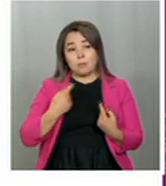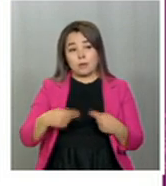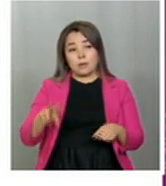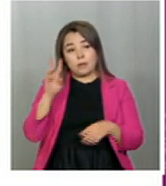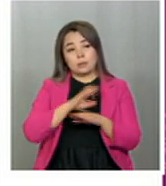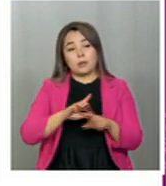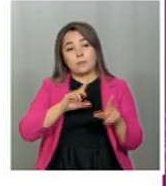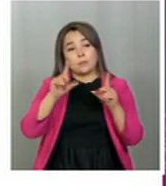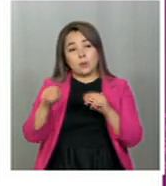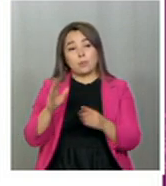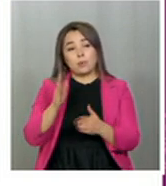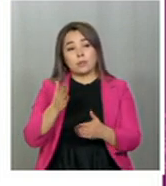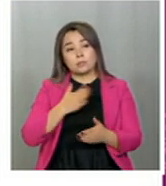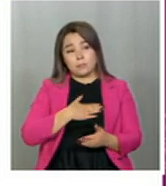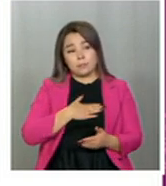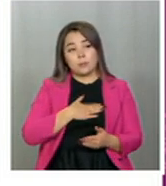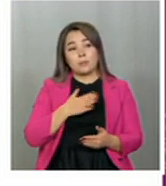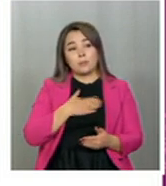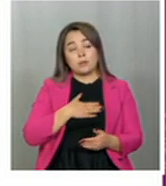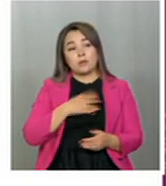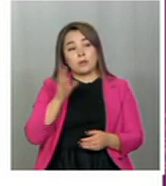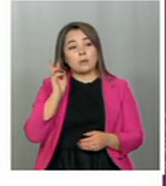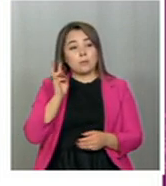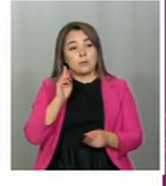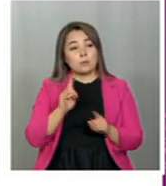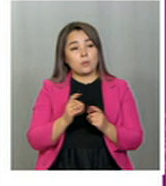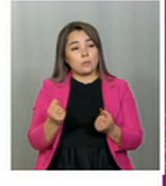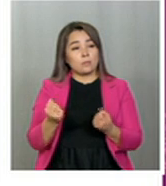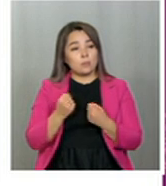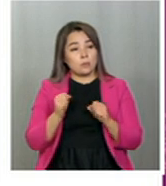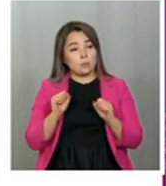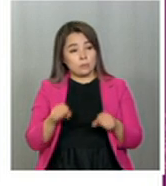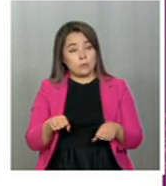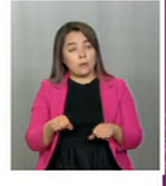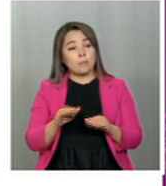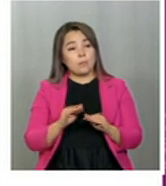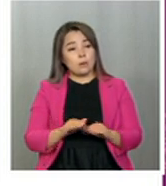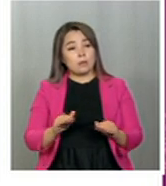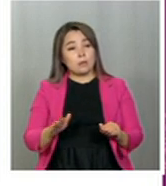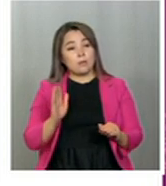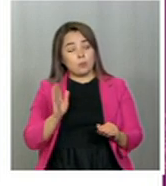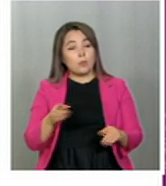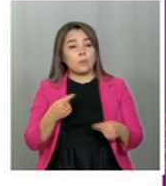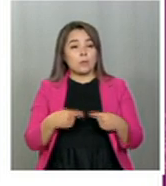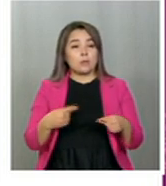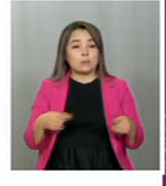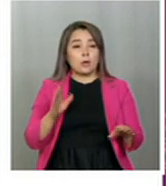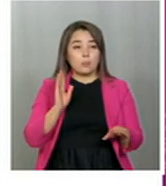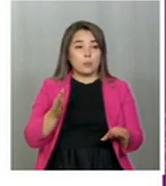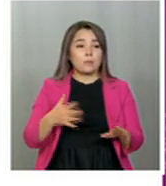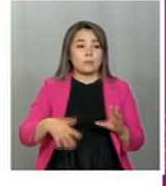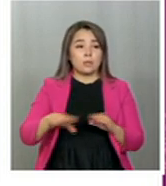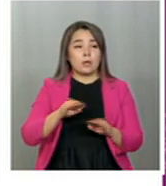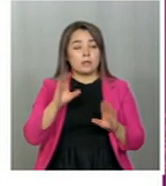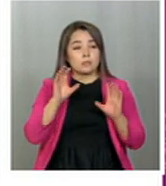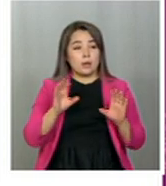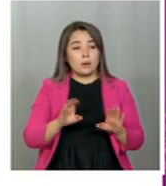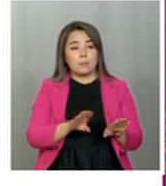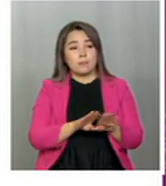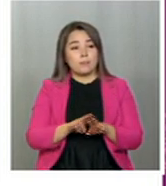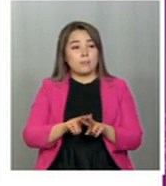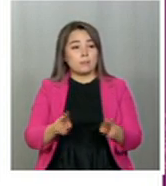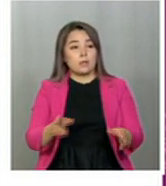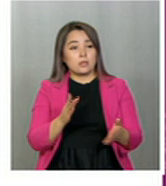сапар шегетін болсам, мені елшілер қорғамай ма? Бала бол, басқа бол, бәріне заң біреу ақ деп,